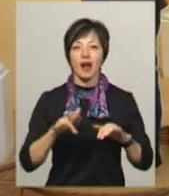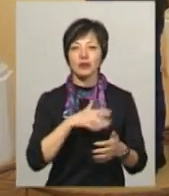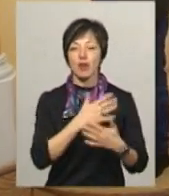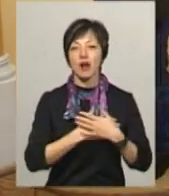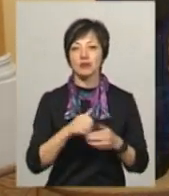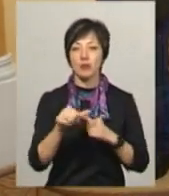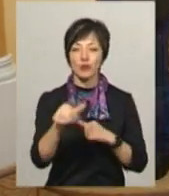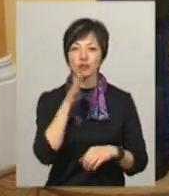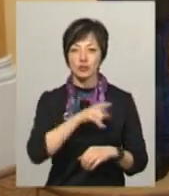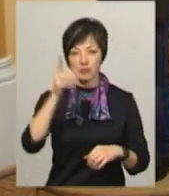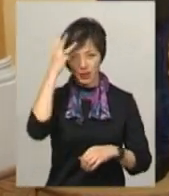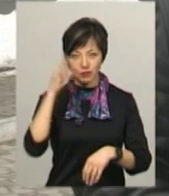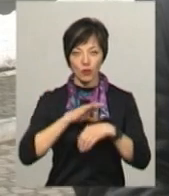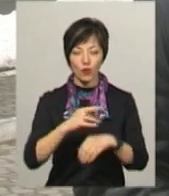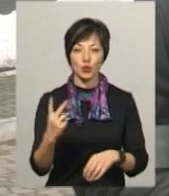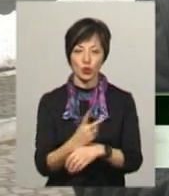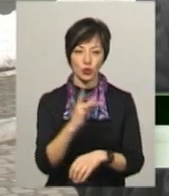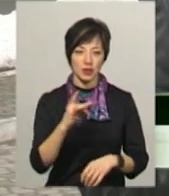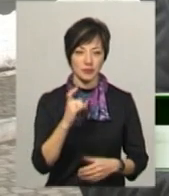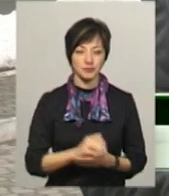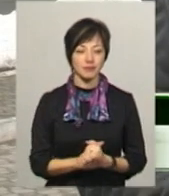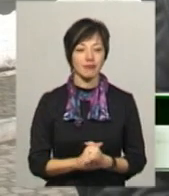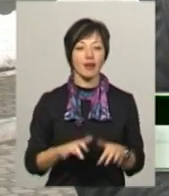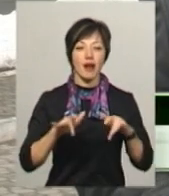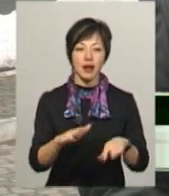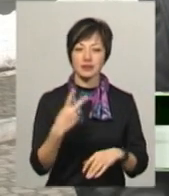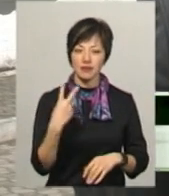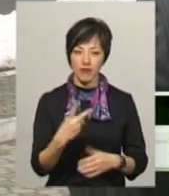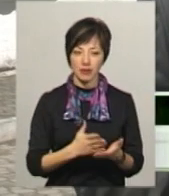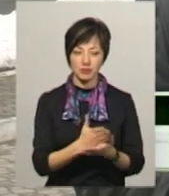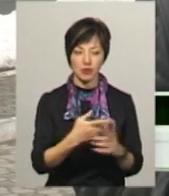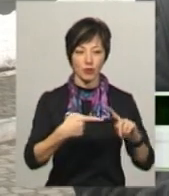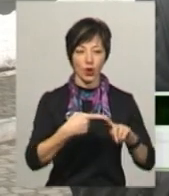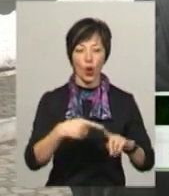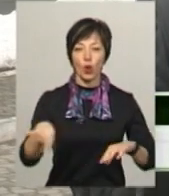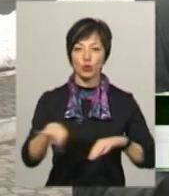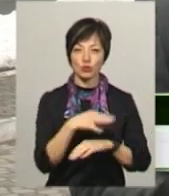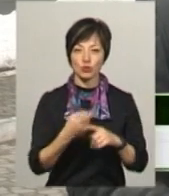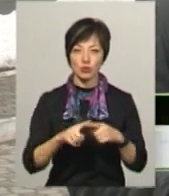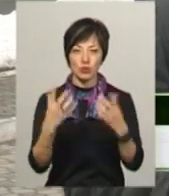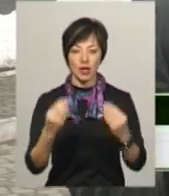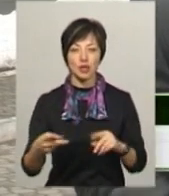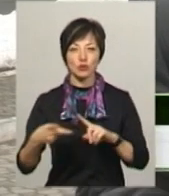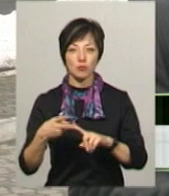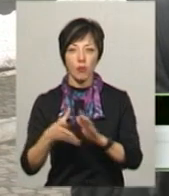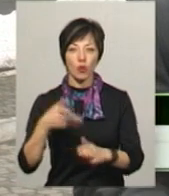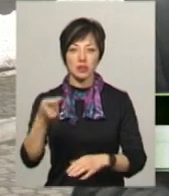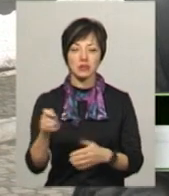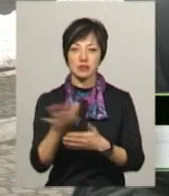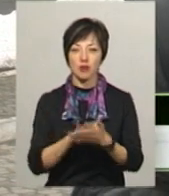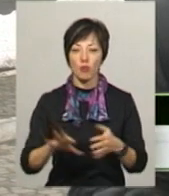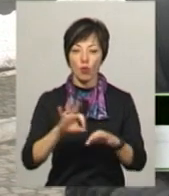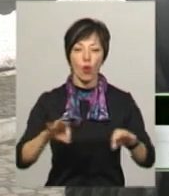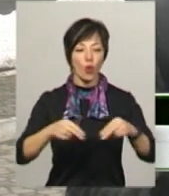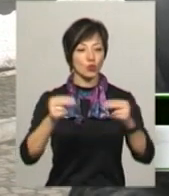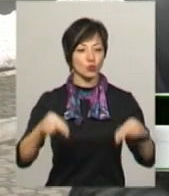поза часом» у Хмельницькому проводиться вдруге. Акція має два направлення. Перше – це одруження цього дня, а друге – це подача заявки про одруження цього